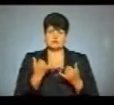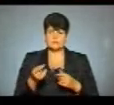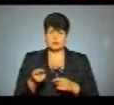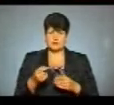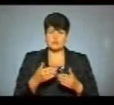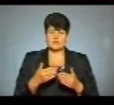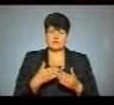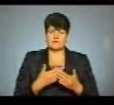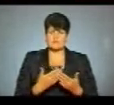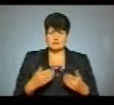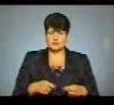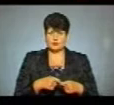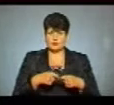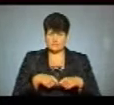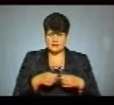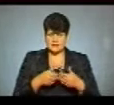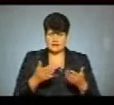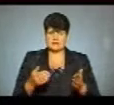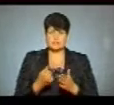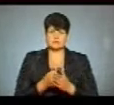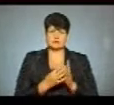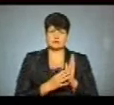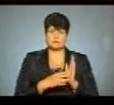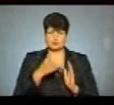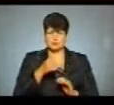до 90-річчя ОУН.